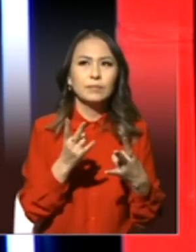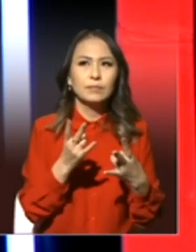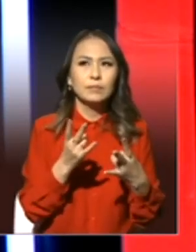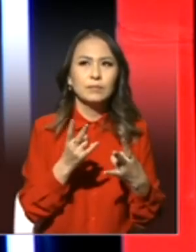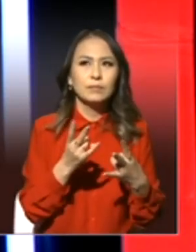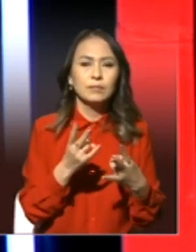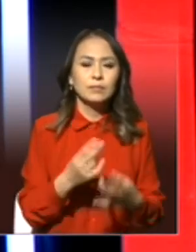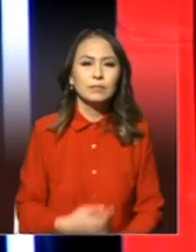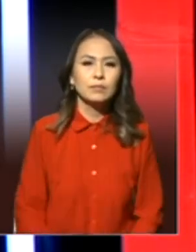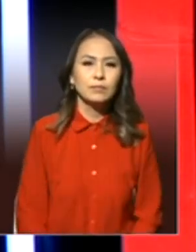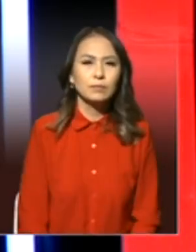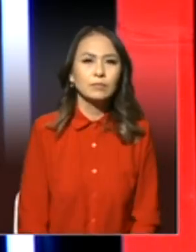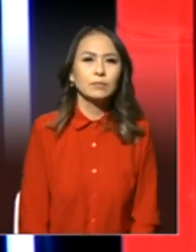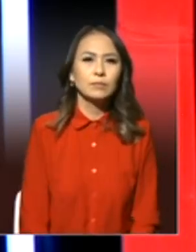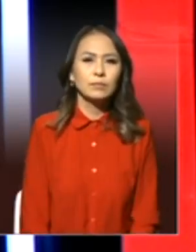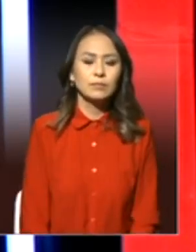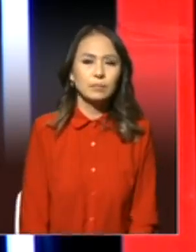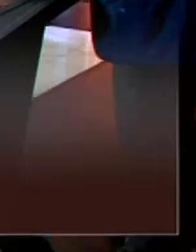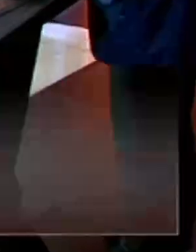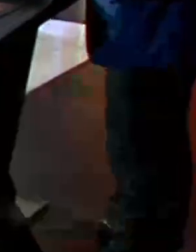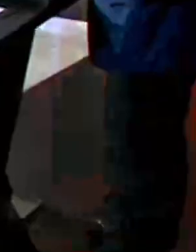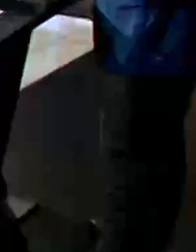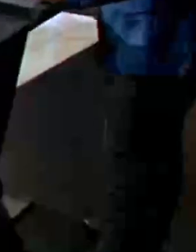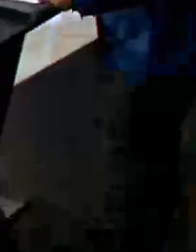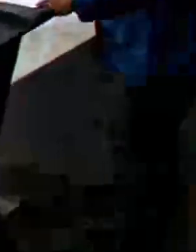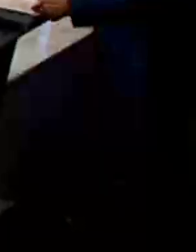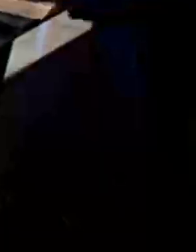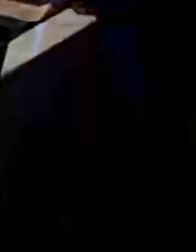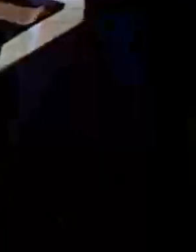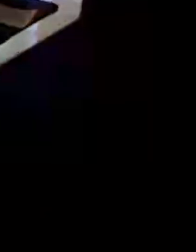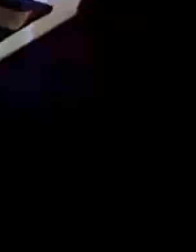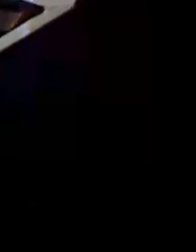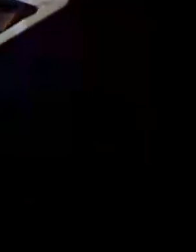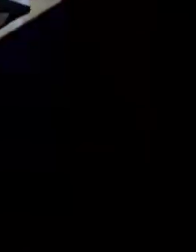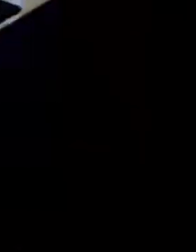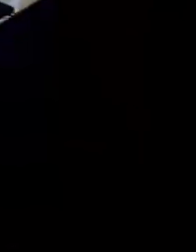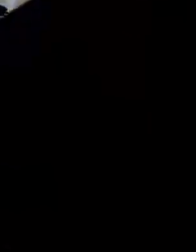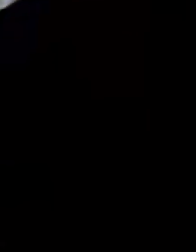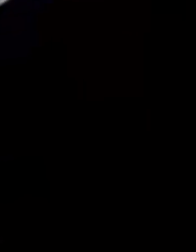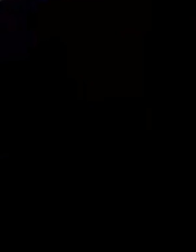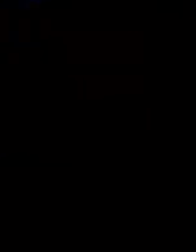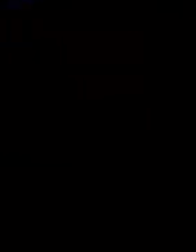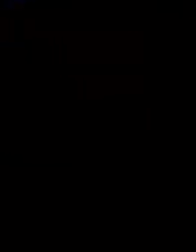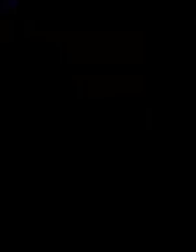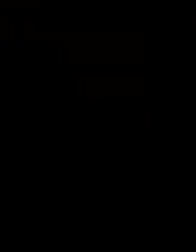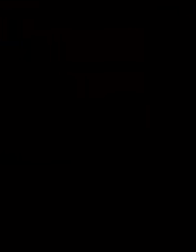тізгінін ұстаған Ерқанат, көп жасайық, сау болыңыздар.